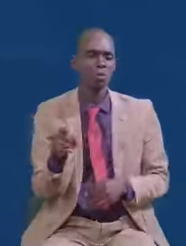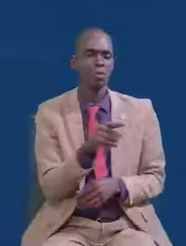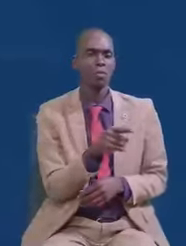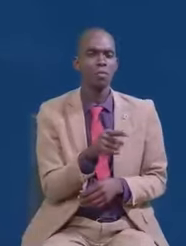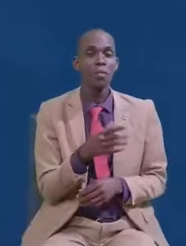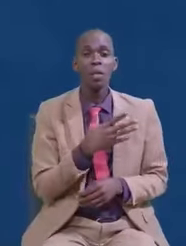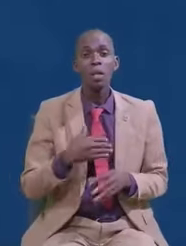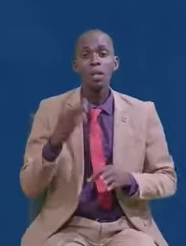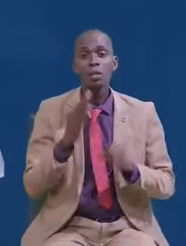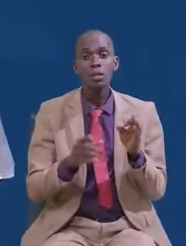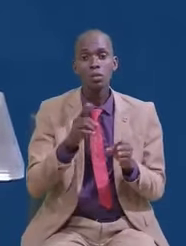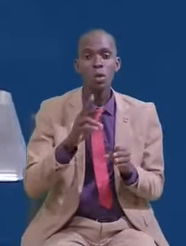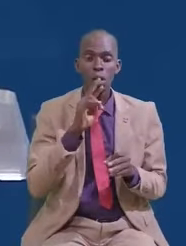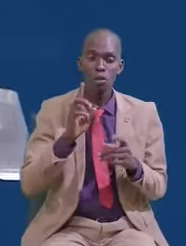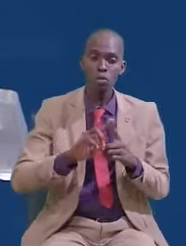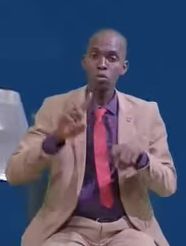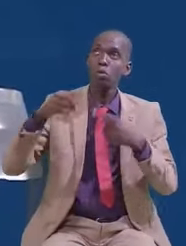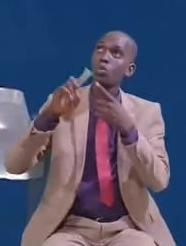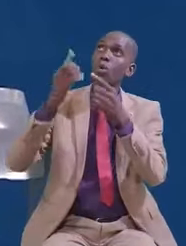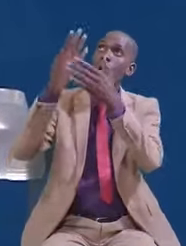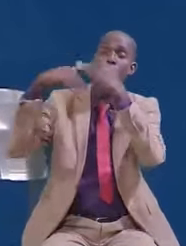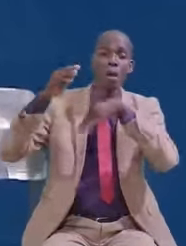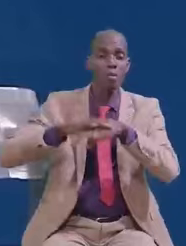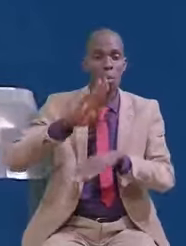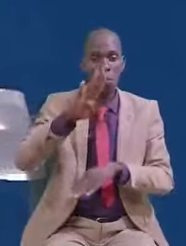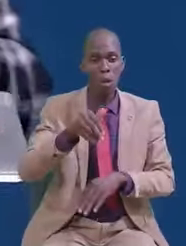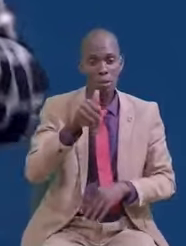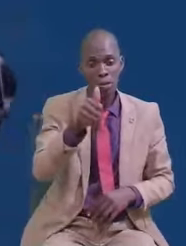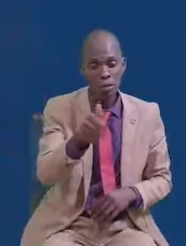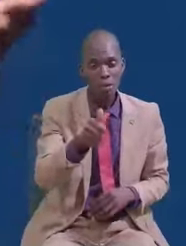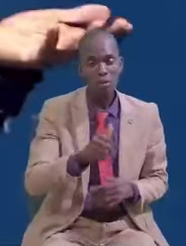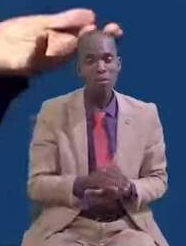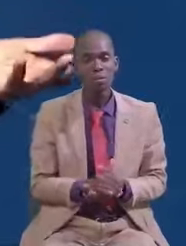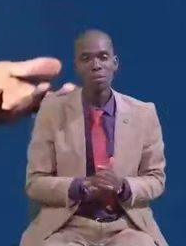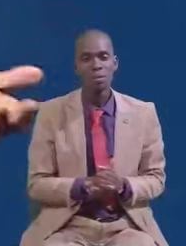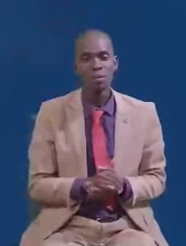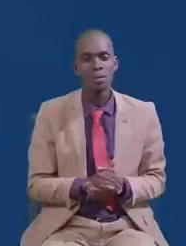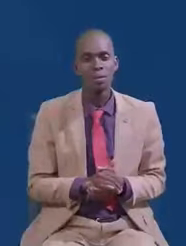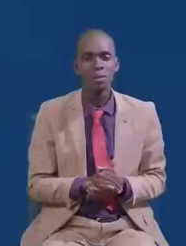Et si tu dois aller au ciel par toi-même, le ciel dit non.